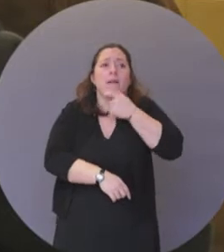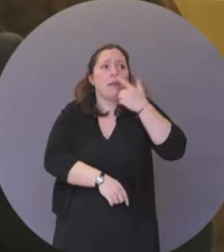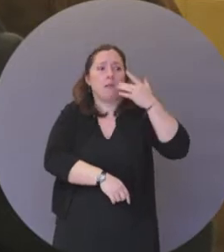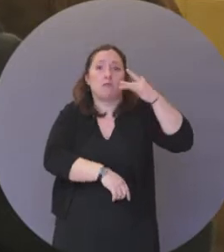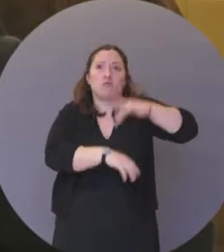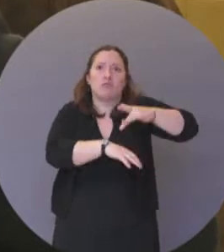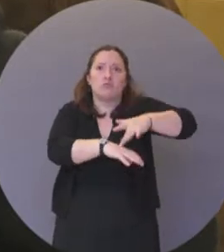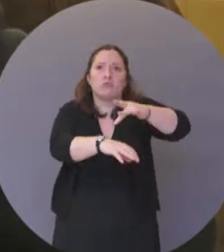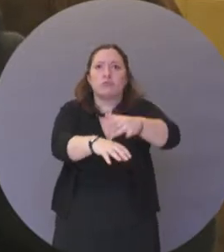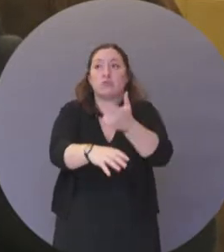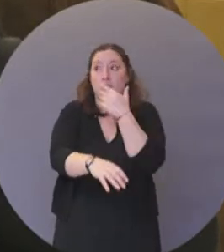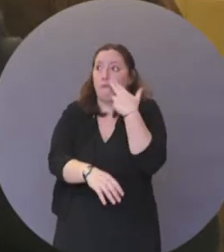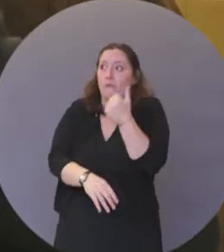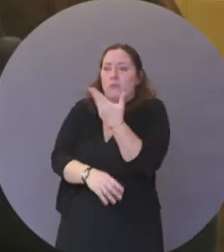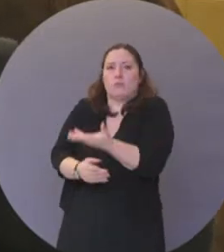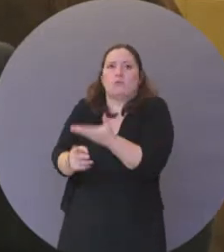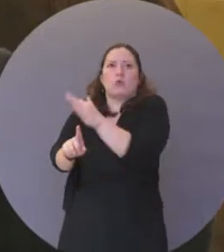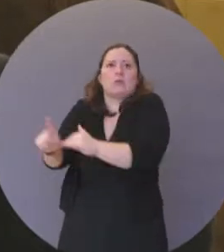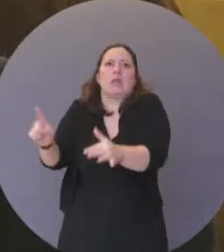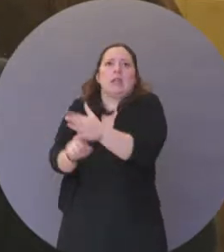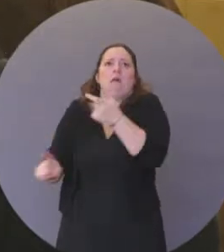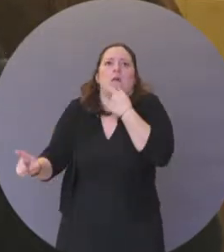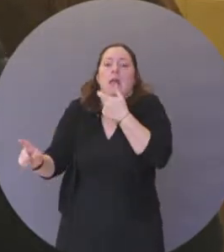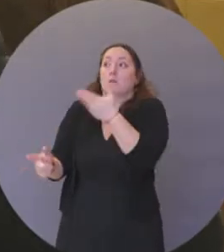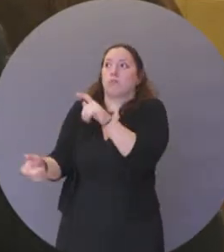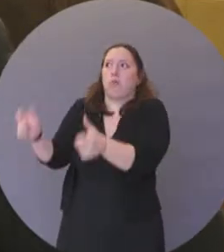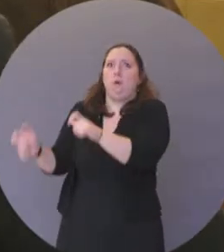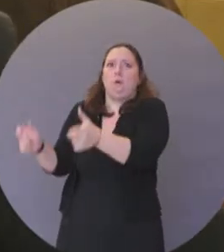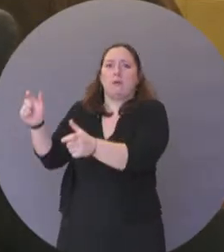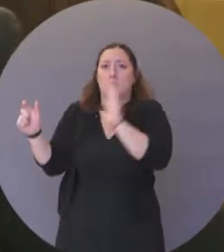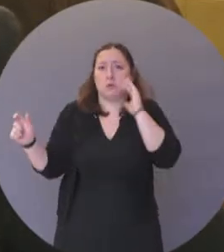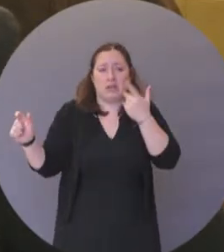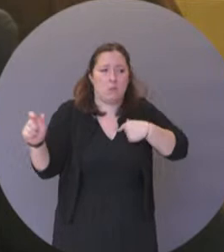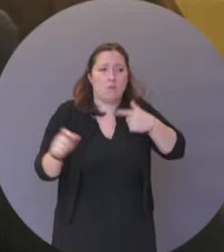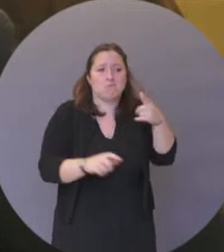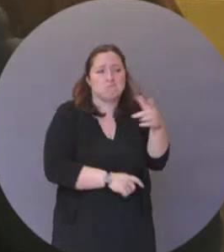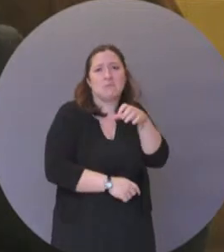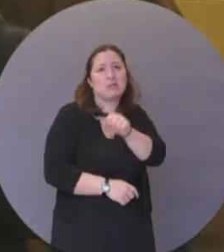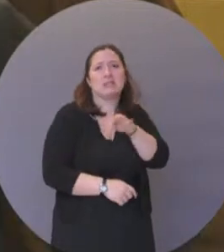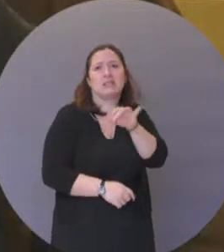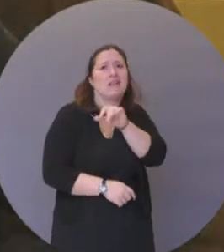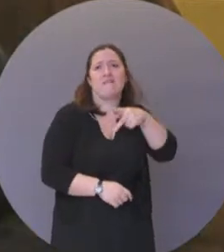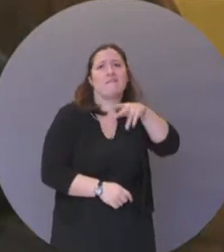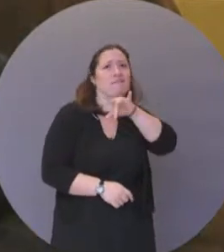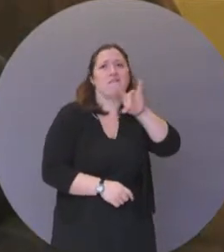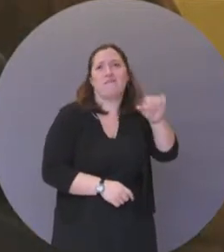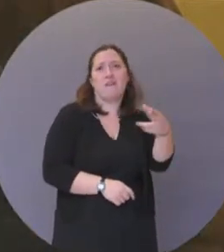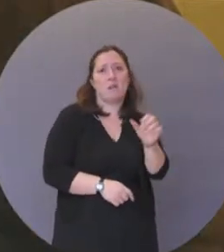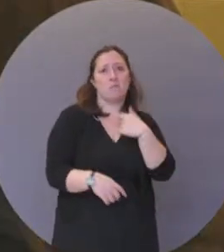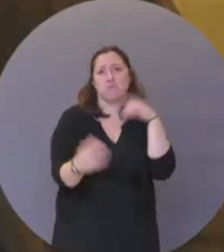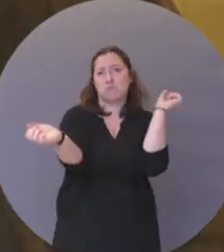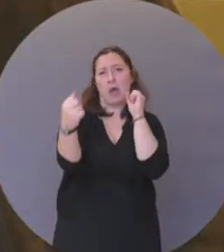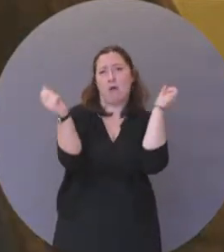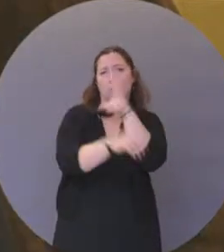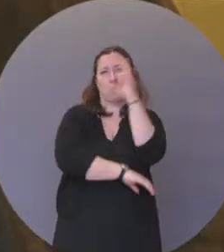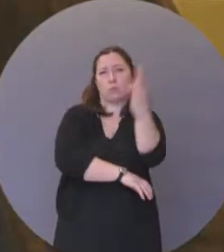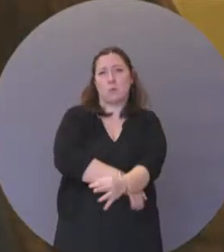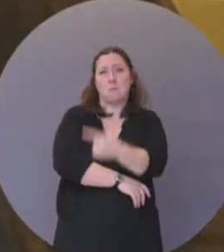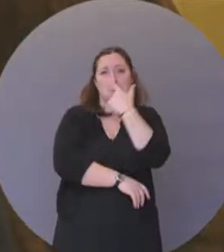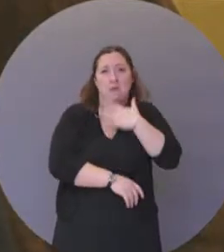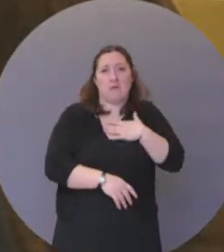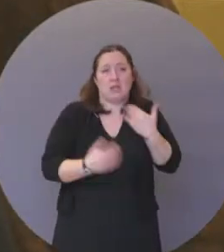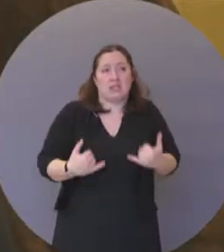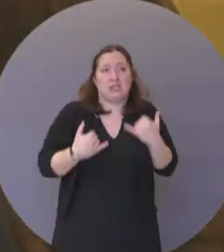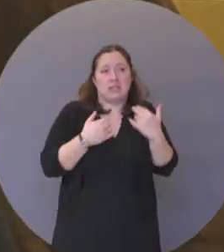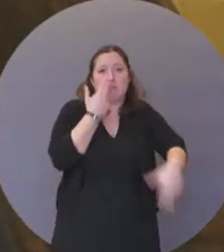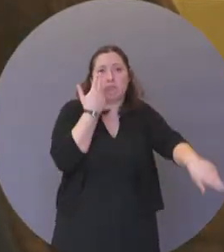déliquescence donc oui évidemment moi je souscris avec Stéphane à tout ce qui a été dit malheureusement je suis pas persuadé qu'on est nécessairement la réponse ici en tous